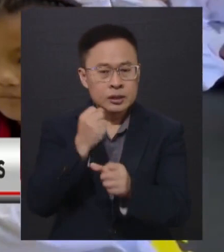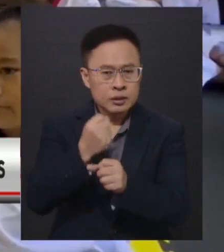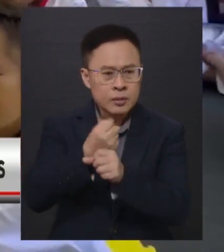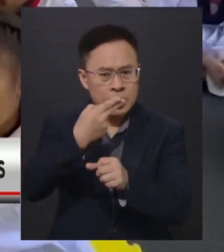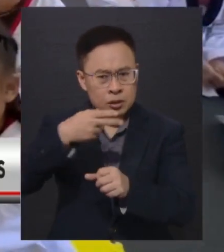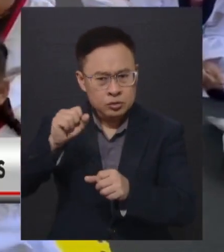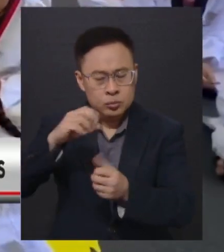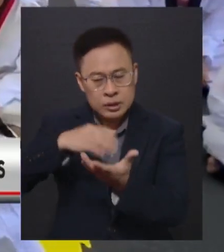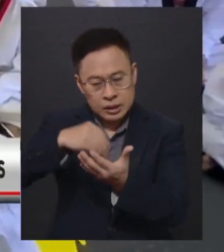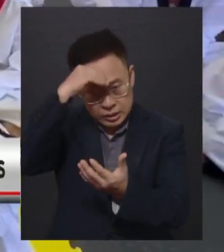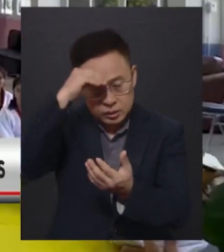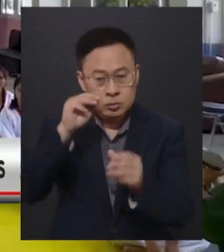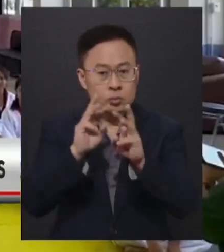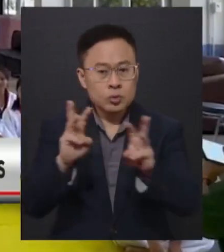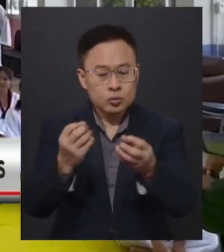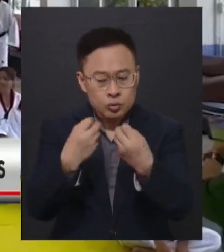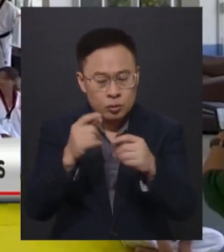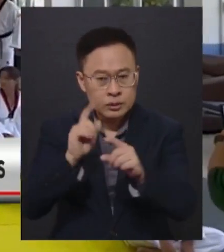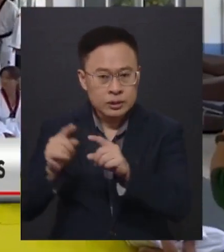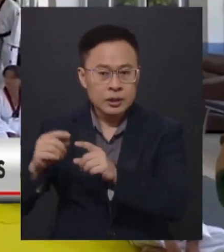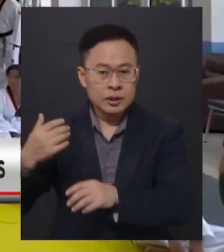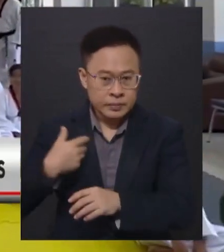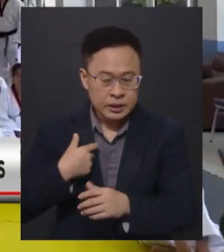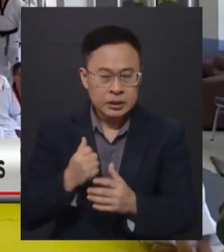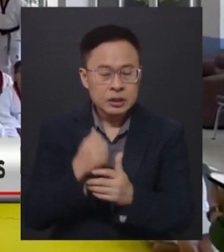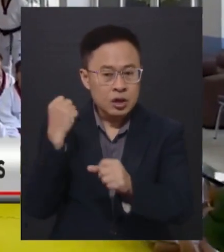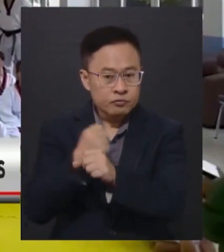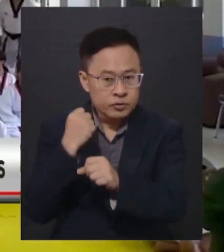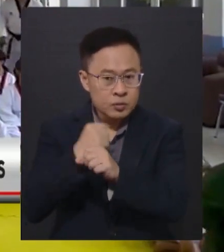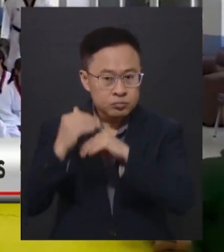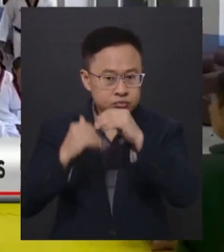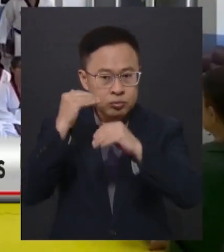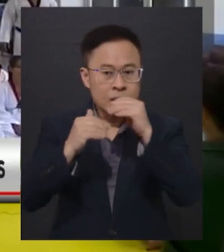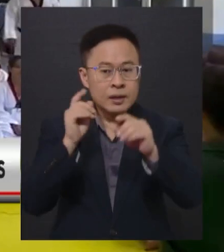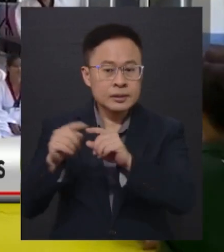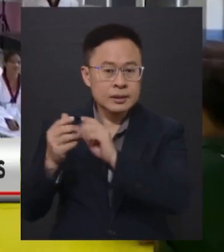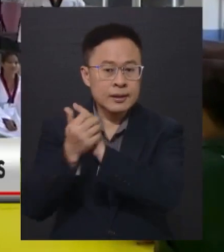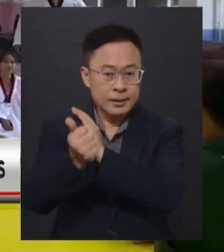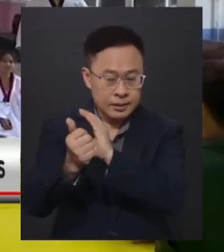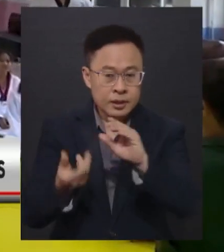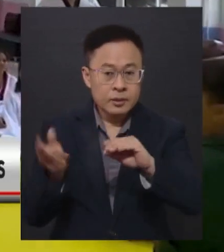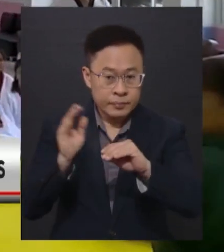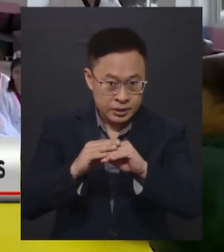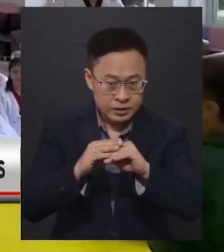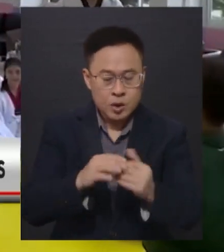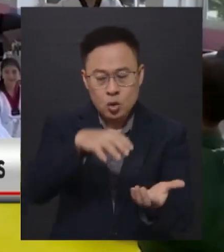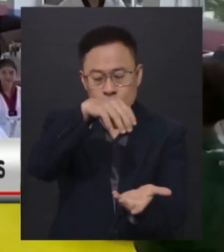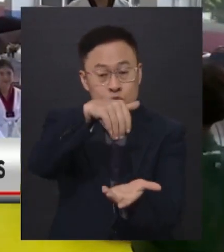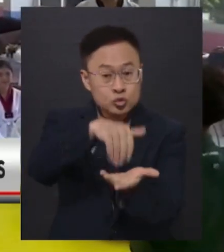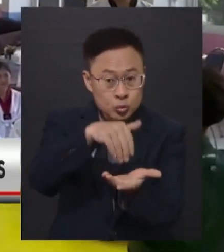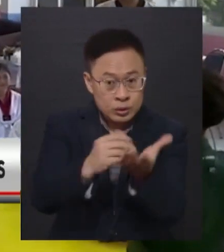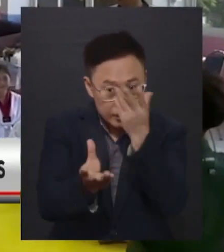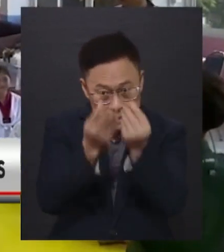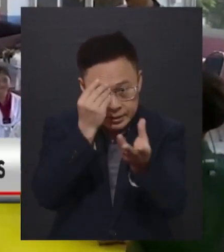เรียนแบบออนไลน์ให้กับเด็กเยาวชนสร้างทักษะด้านต่างๆให้มากขึ้นหรือแหล่งเรียนรู้เพื่อพัฒนาเยาวช